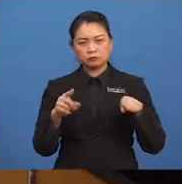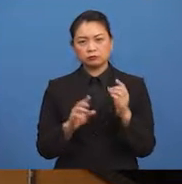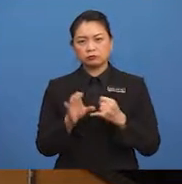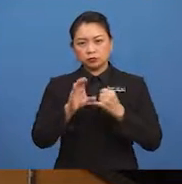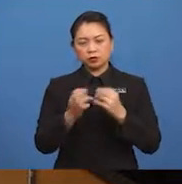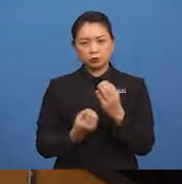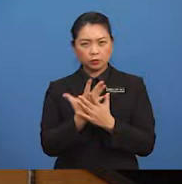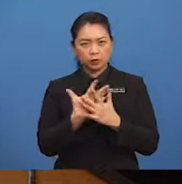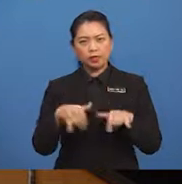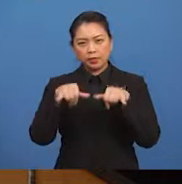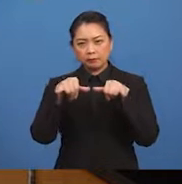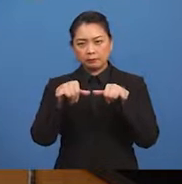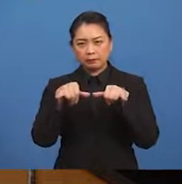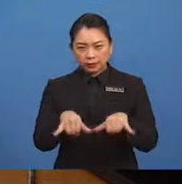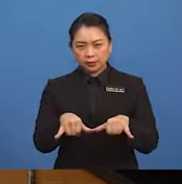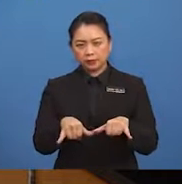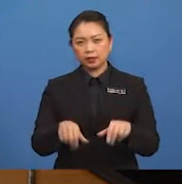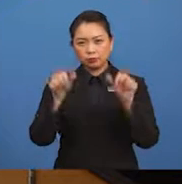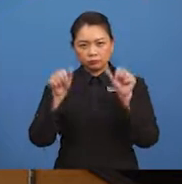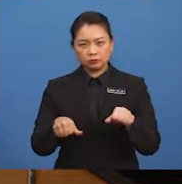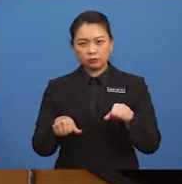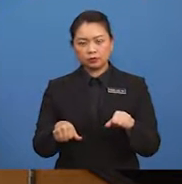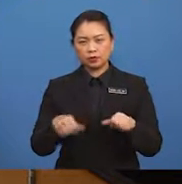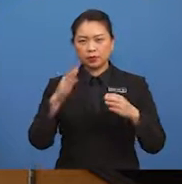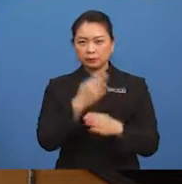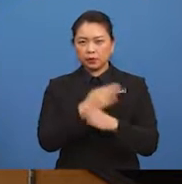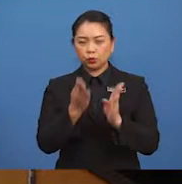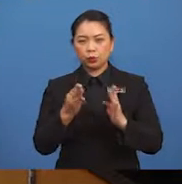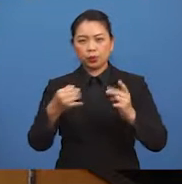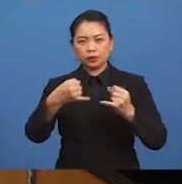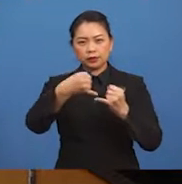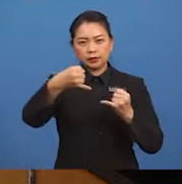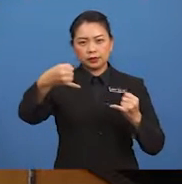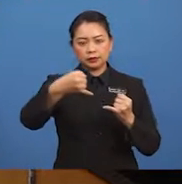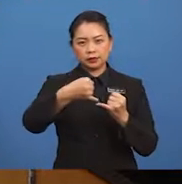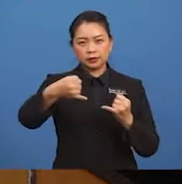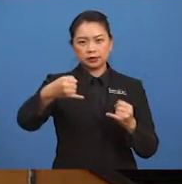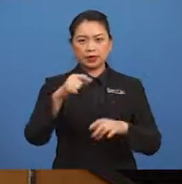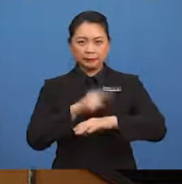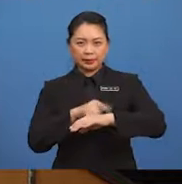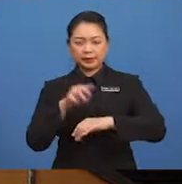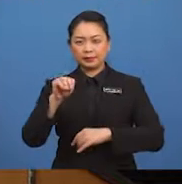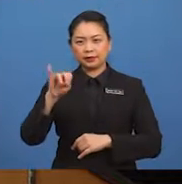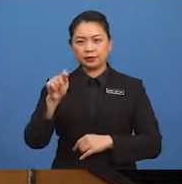tumbuhan masih berupaya membentuk gentian gelendong semasa